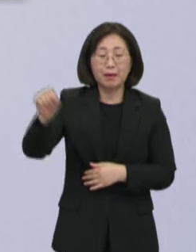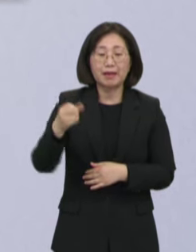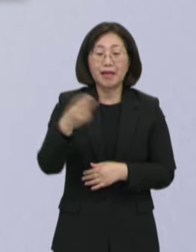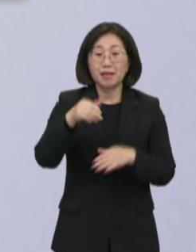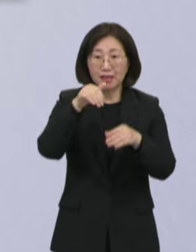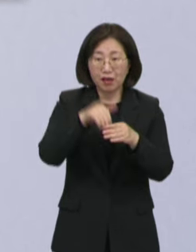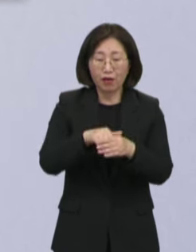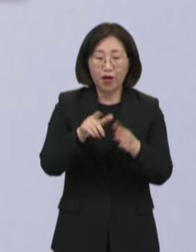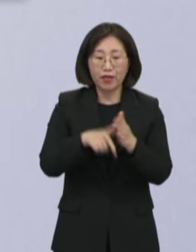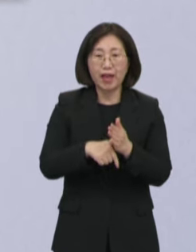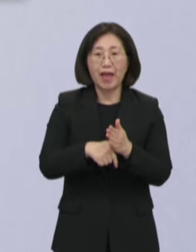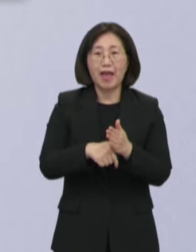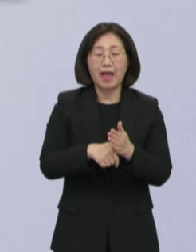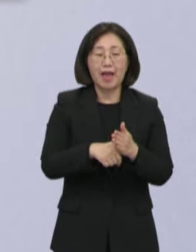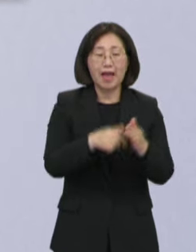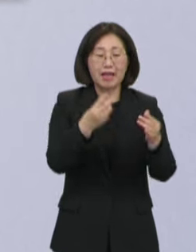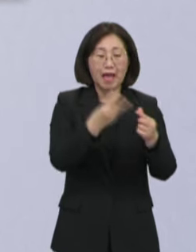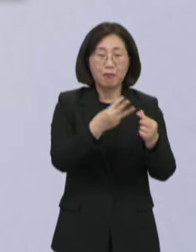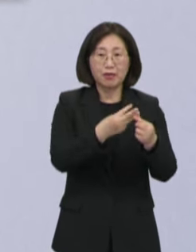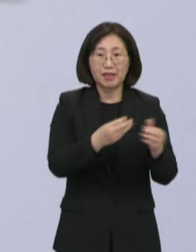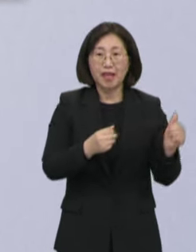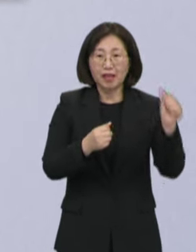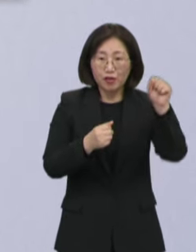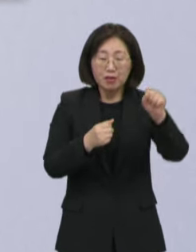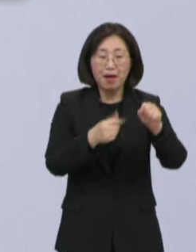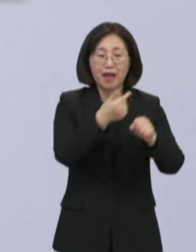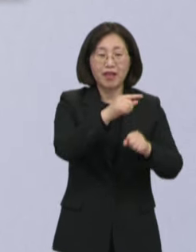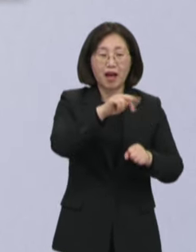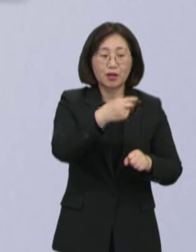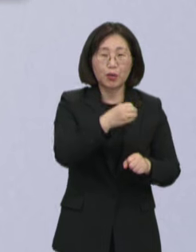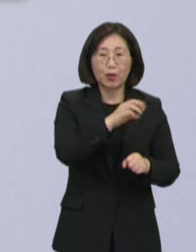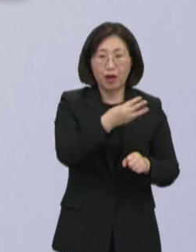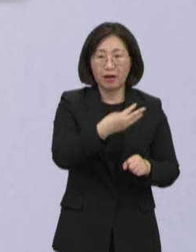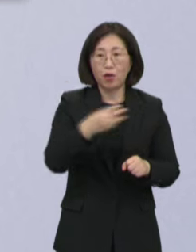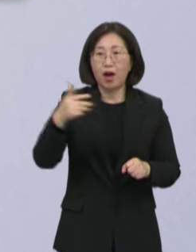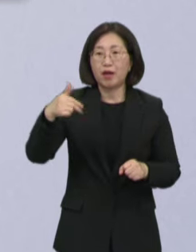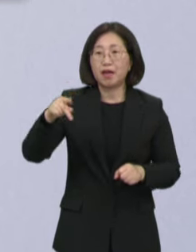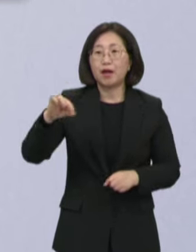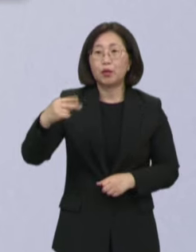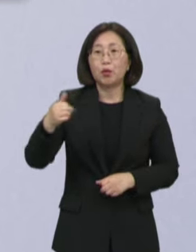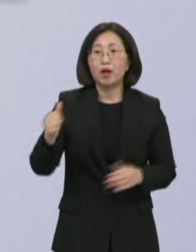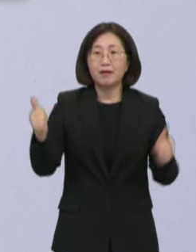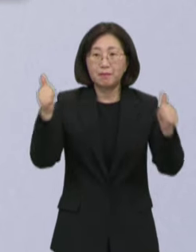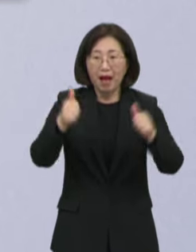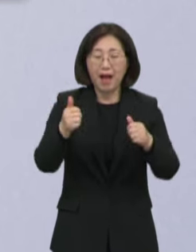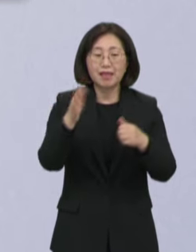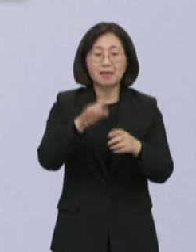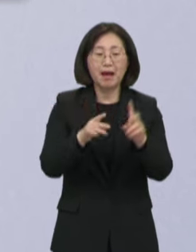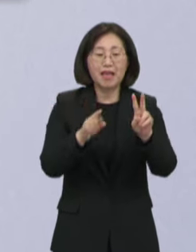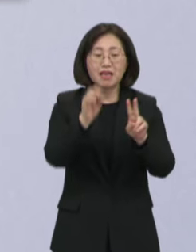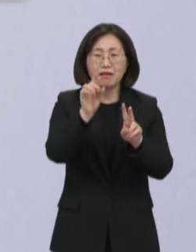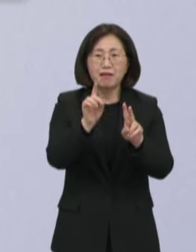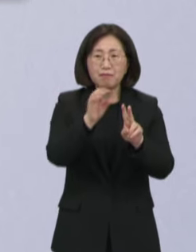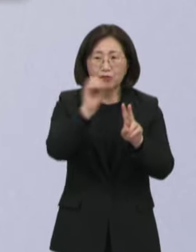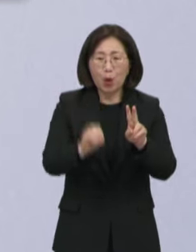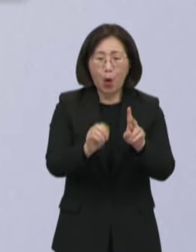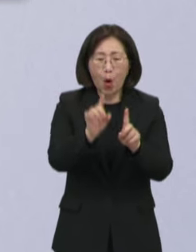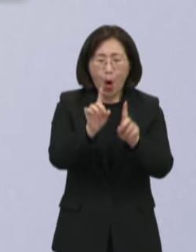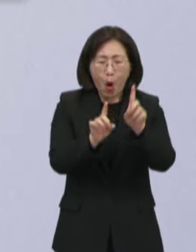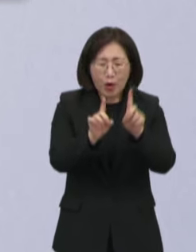보궐선거에서 3수에 나선 나서열 후보는 새 인물 장동혁 후보와 일전을 겨뤘지만 2% 차로 고배를